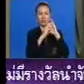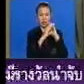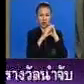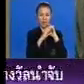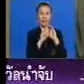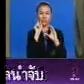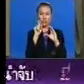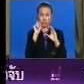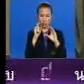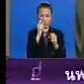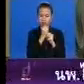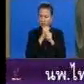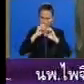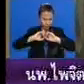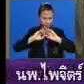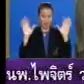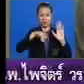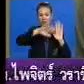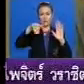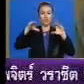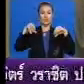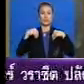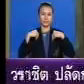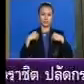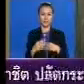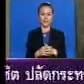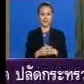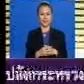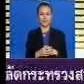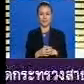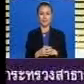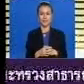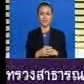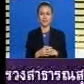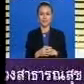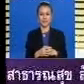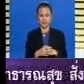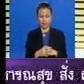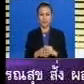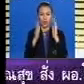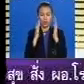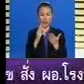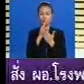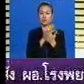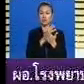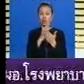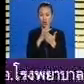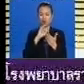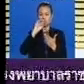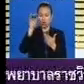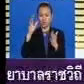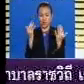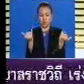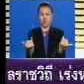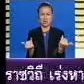รูปธรรมและก็เป็นที่ยอมรับของทุกฝ่ายครับขณะที่นักวิชาการออกมาระบุนะครับว่าถึงแม้ว่าจะมี